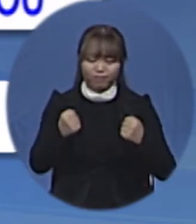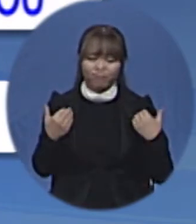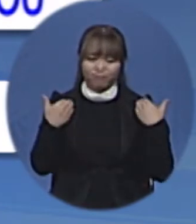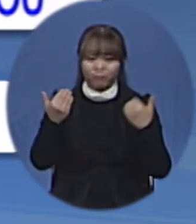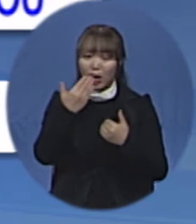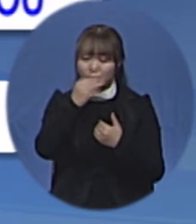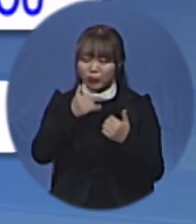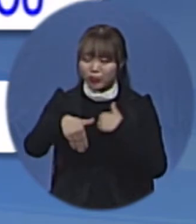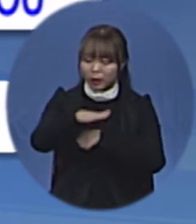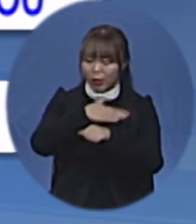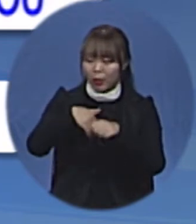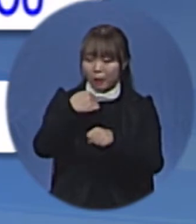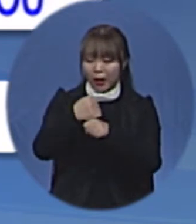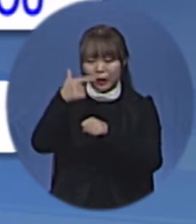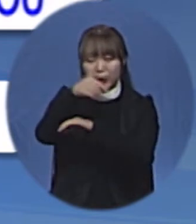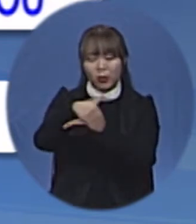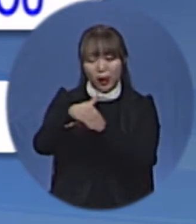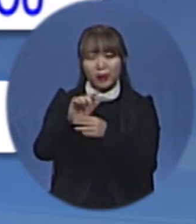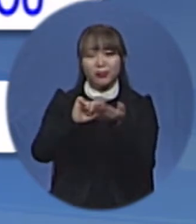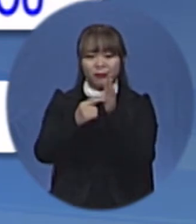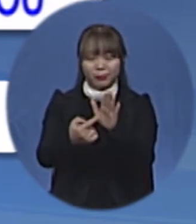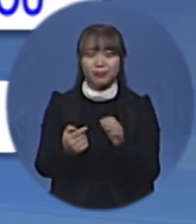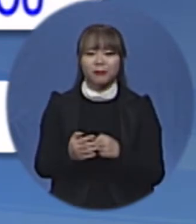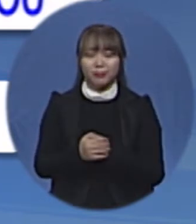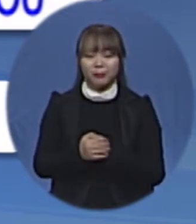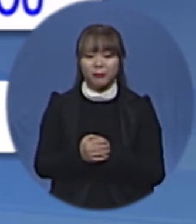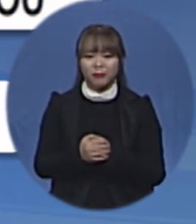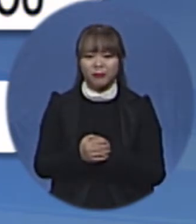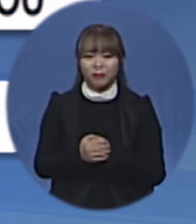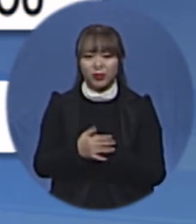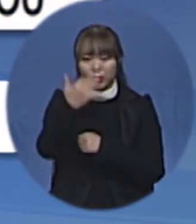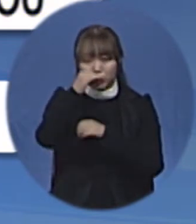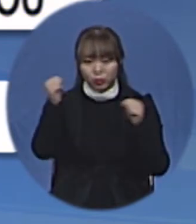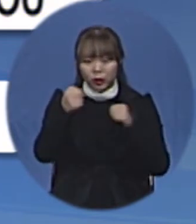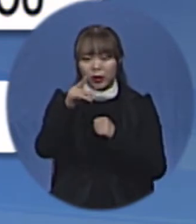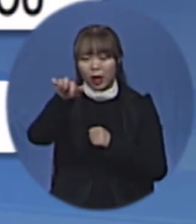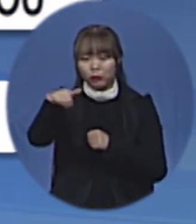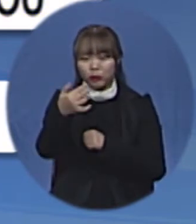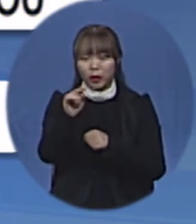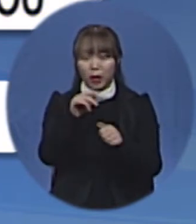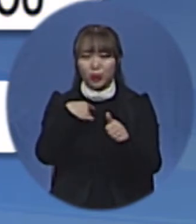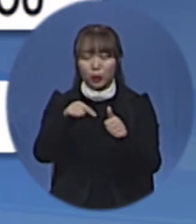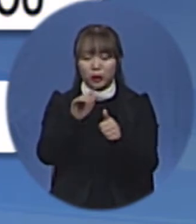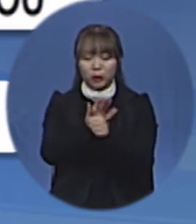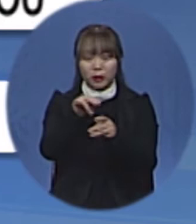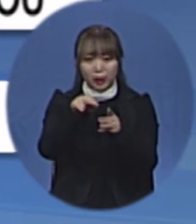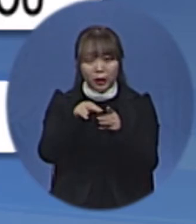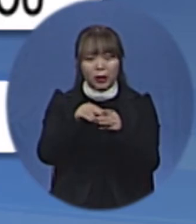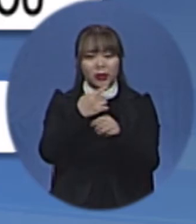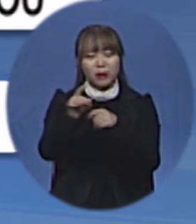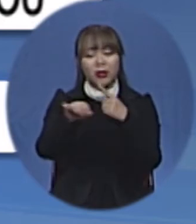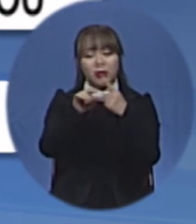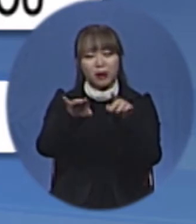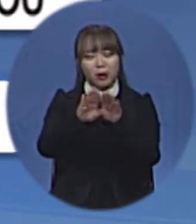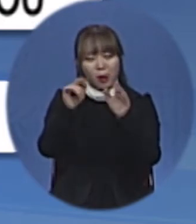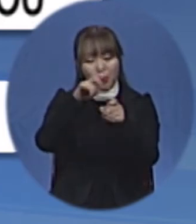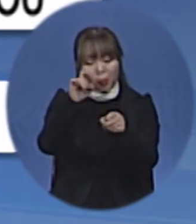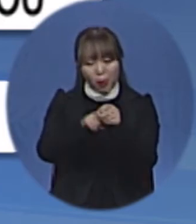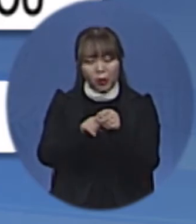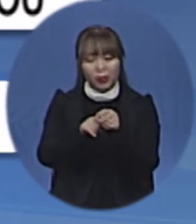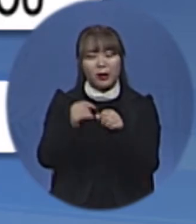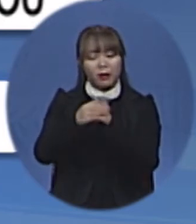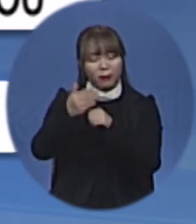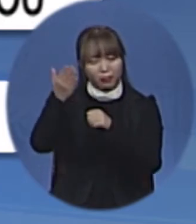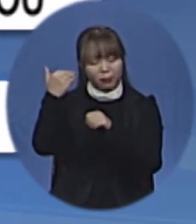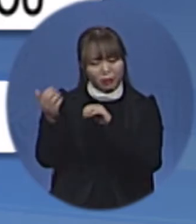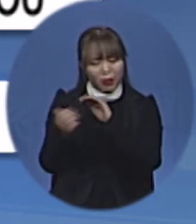성장할 수 있는 환경을 구성해 나갈 계획이라고 밝혔습니다. 충북지역 다문화교육지원센터가 내년 1월 개원을 목표로 옛 충북